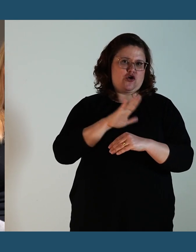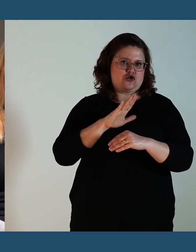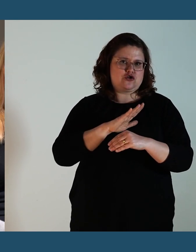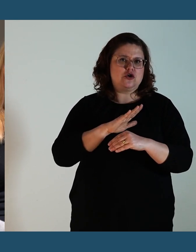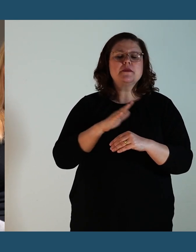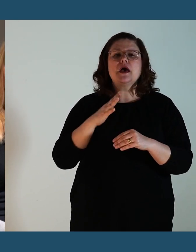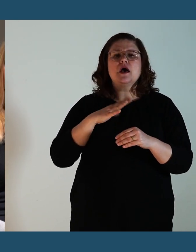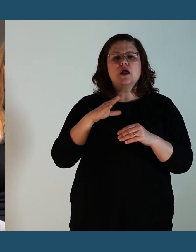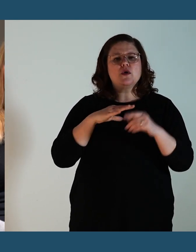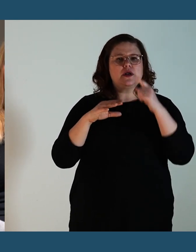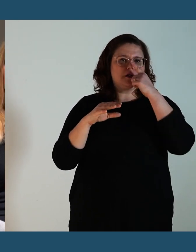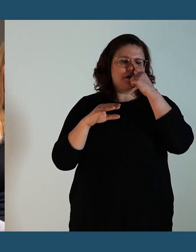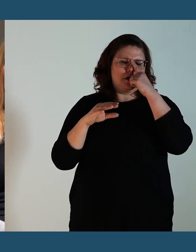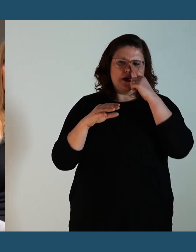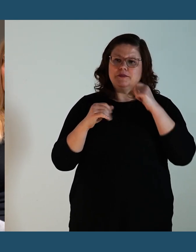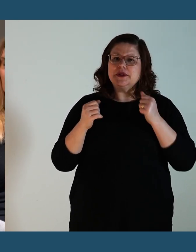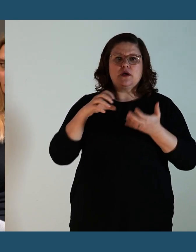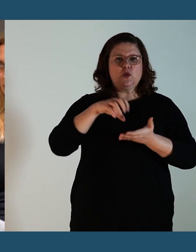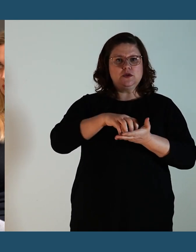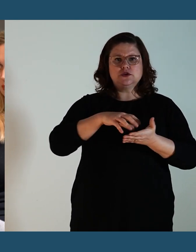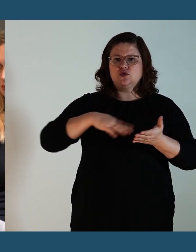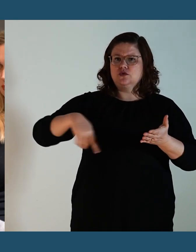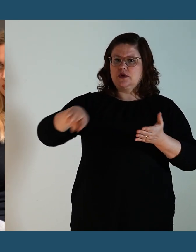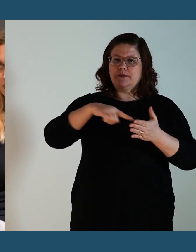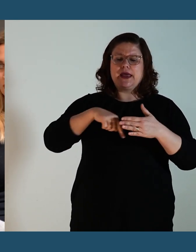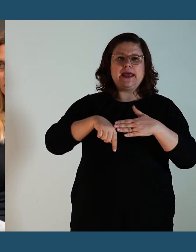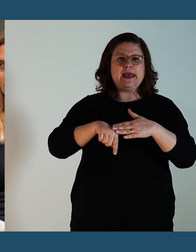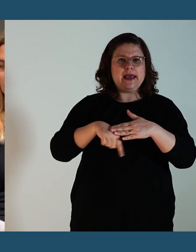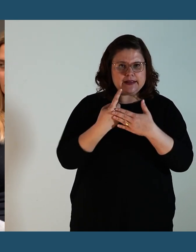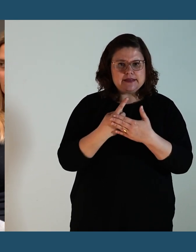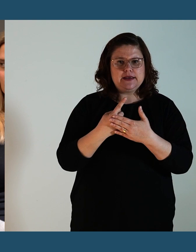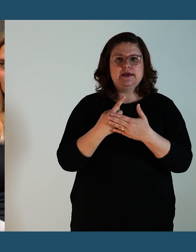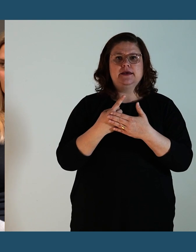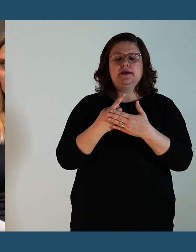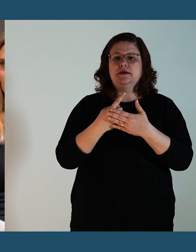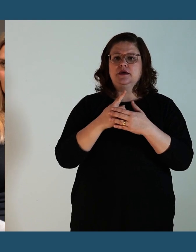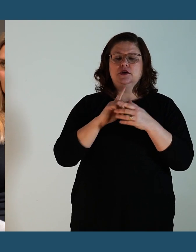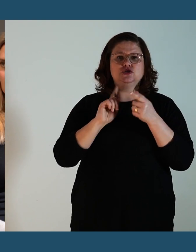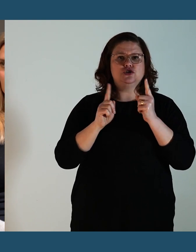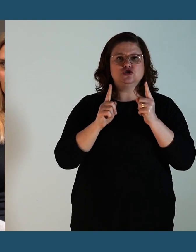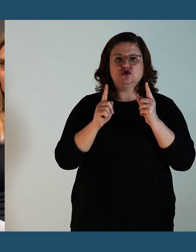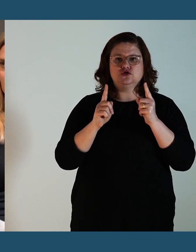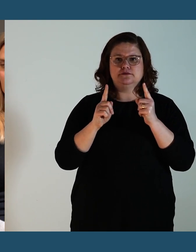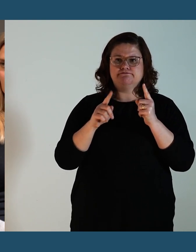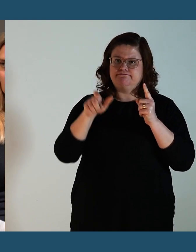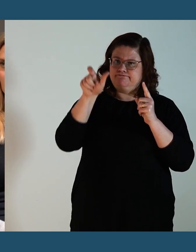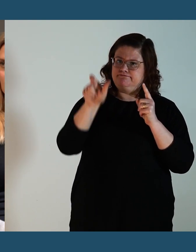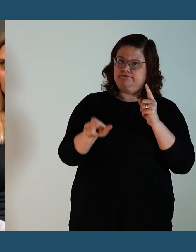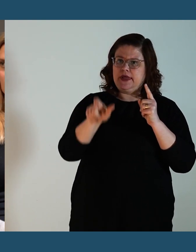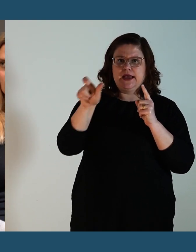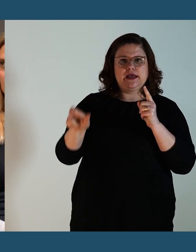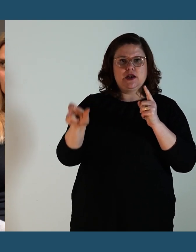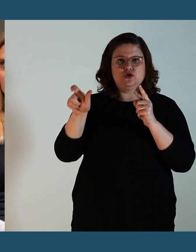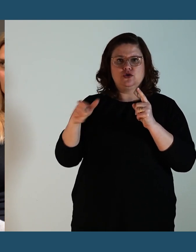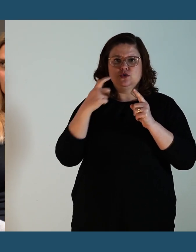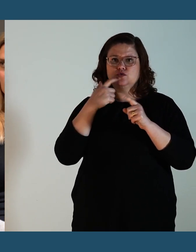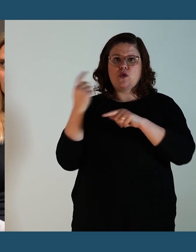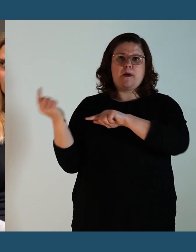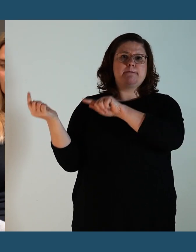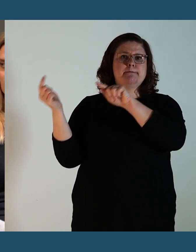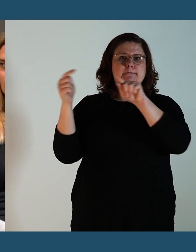meidän täytyisi niin kuin yhteiskuntana heti siinä vaiheessa, kun tuota henkilöt